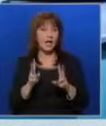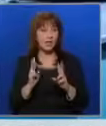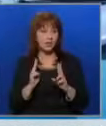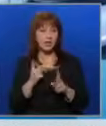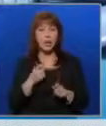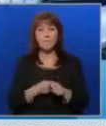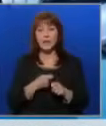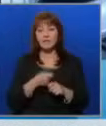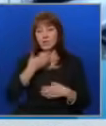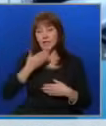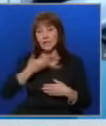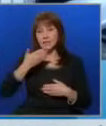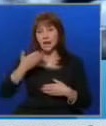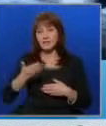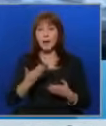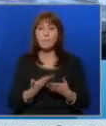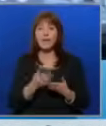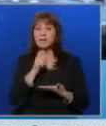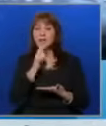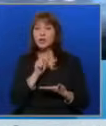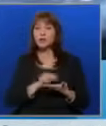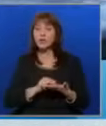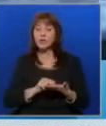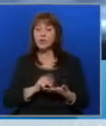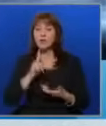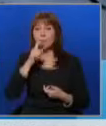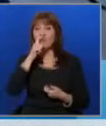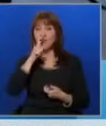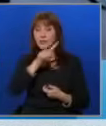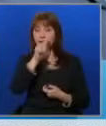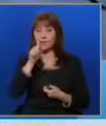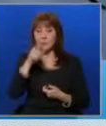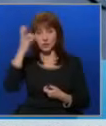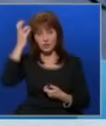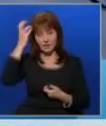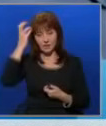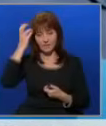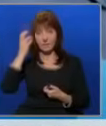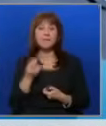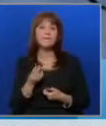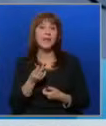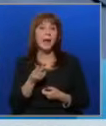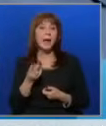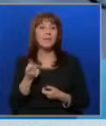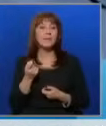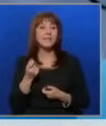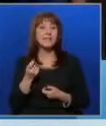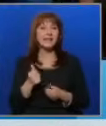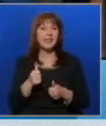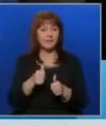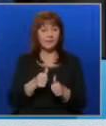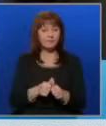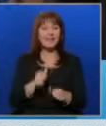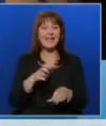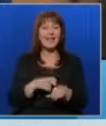и правеше изказвания по журналисти по важни за страната въпроси съпредседателят на парламентарната група на ДПС